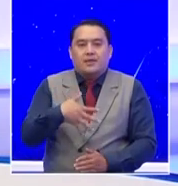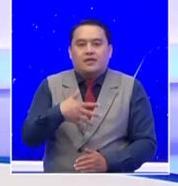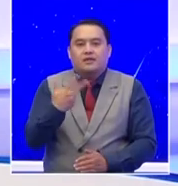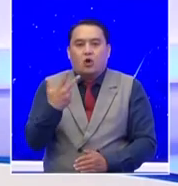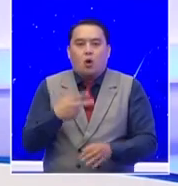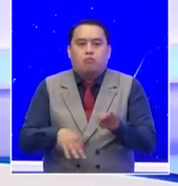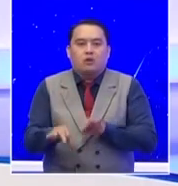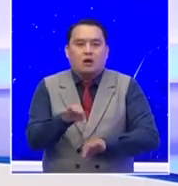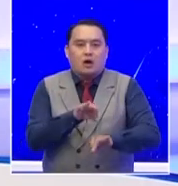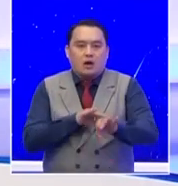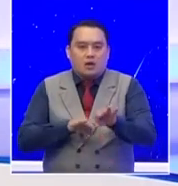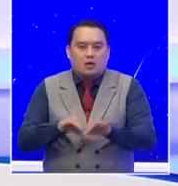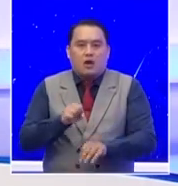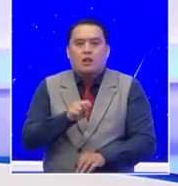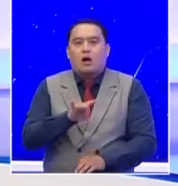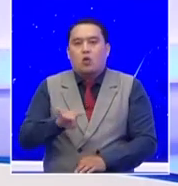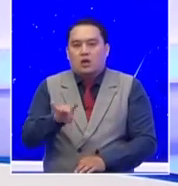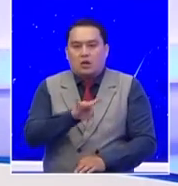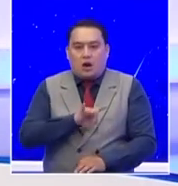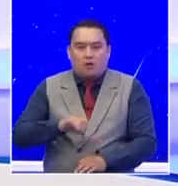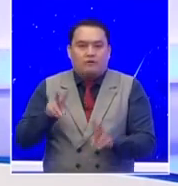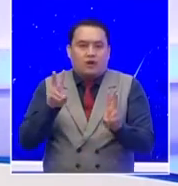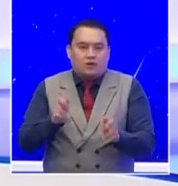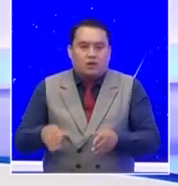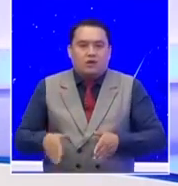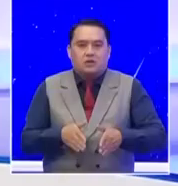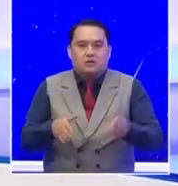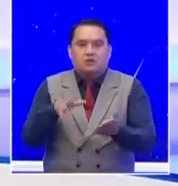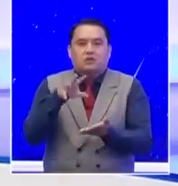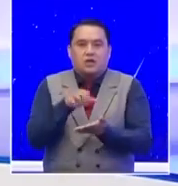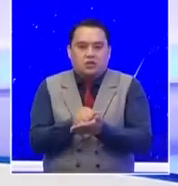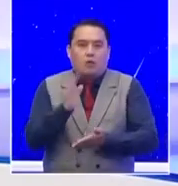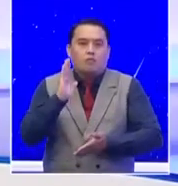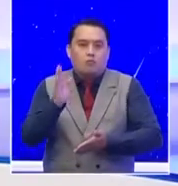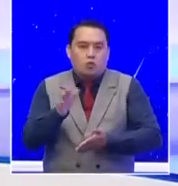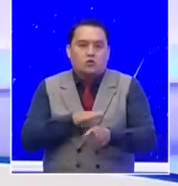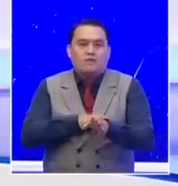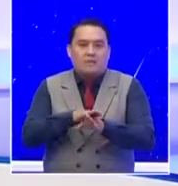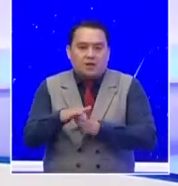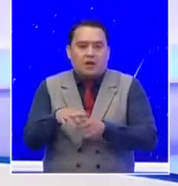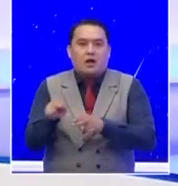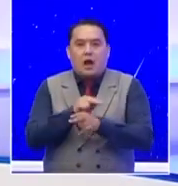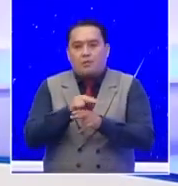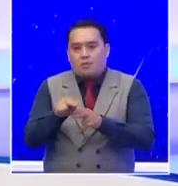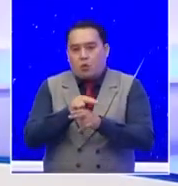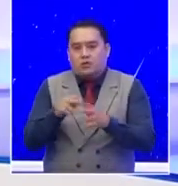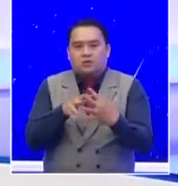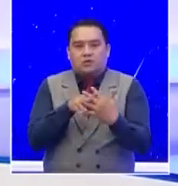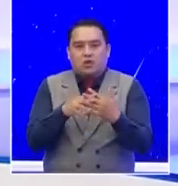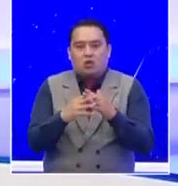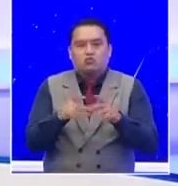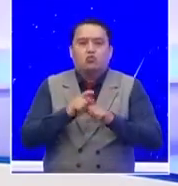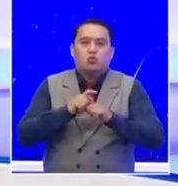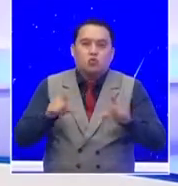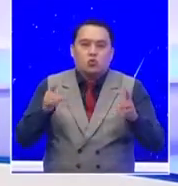проектов реализует в текущем году вала кольском районе в рамках дорожной карты занятости будет осуществлен капитальный ремонт сельских школ